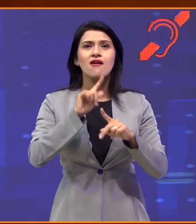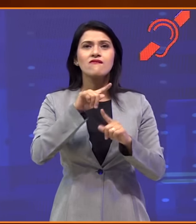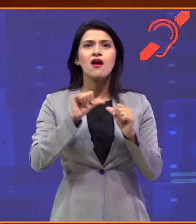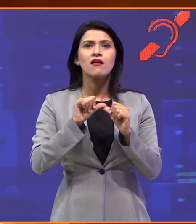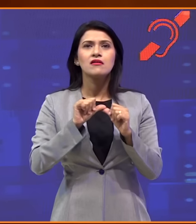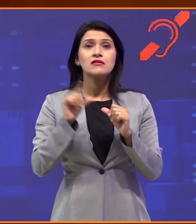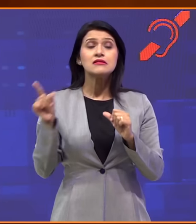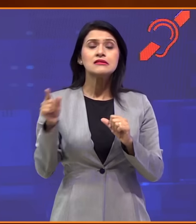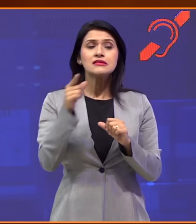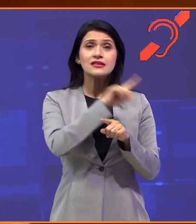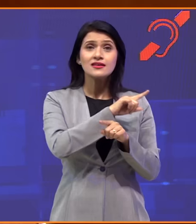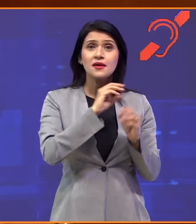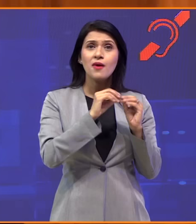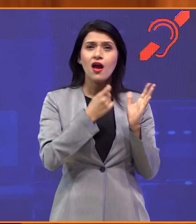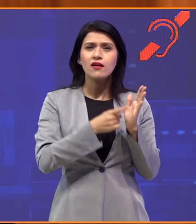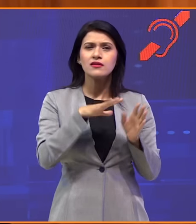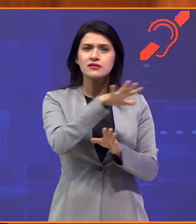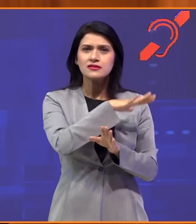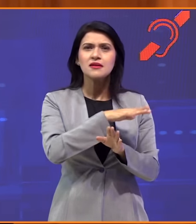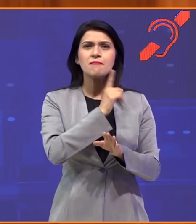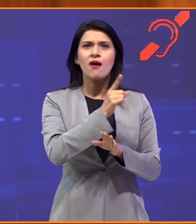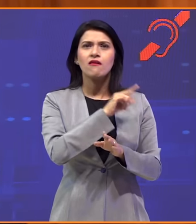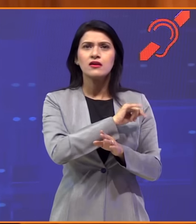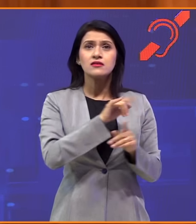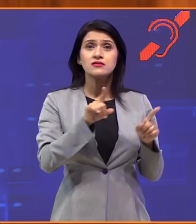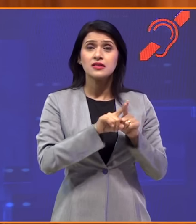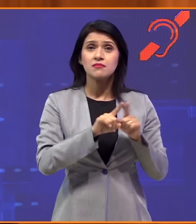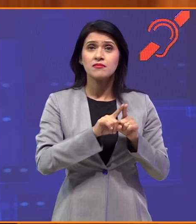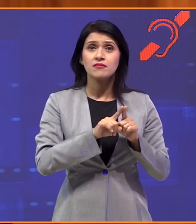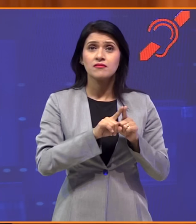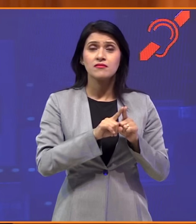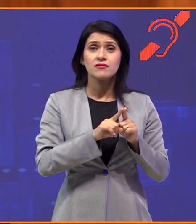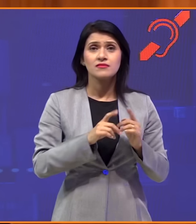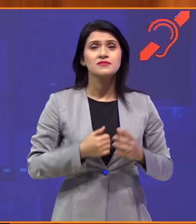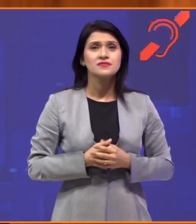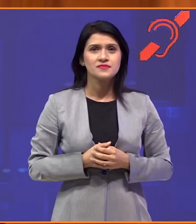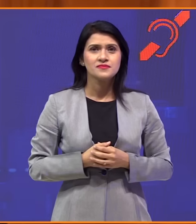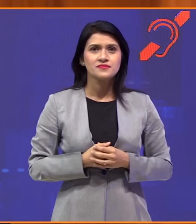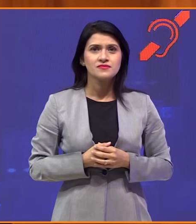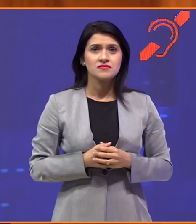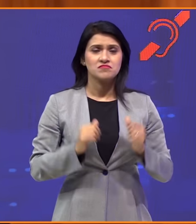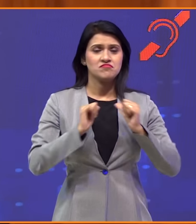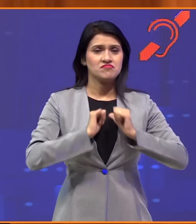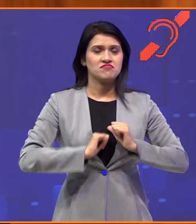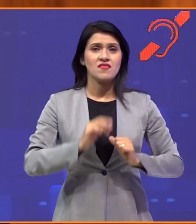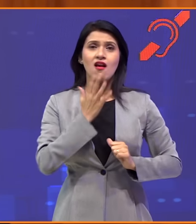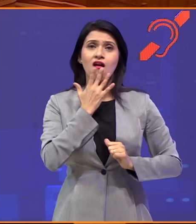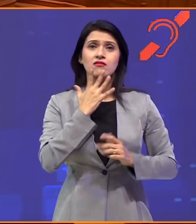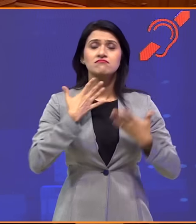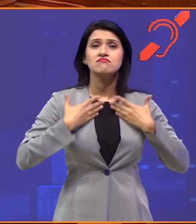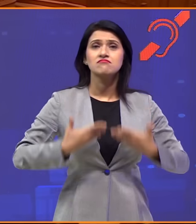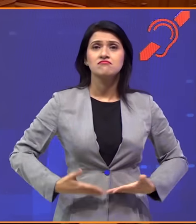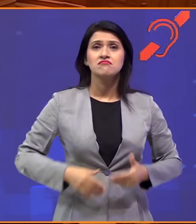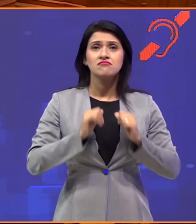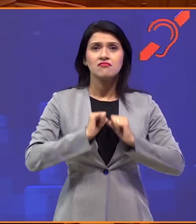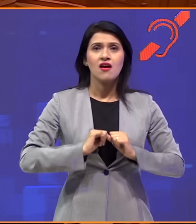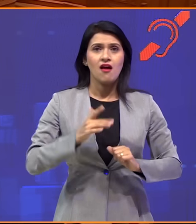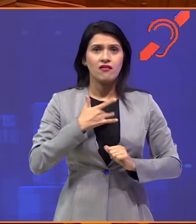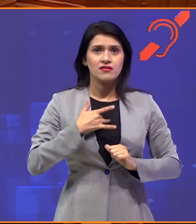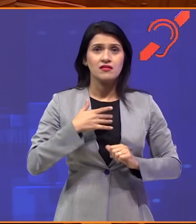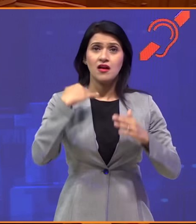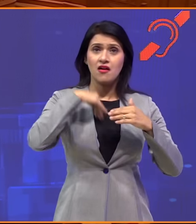एक बड़े क्रिमिनल से वो भी व कलरफुल यह पहनता था शर्ट्स पहनता था और नीचे